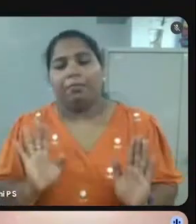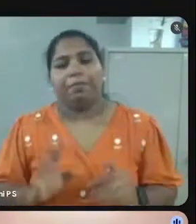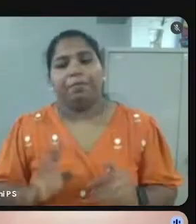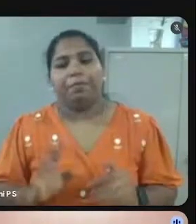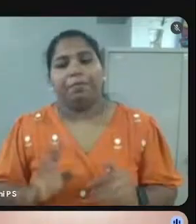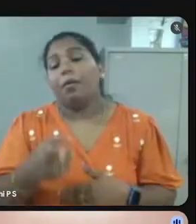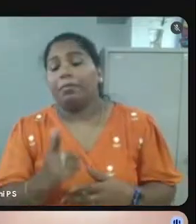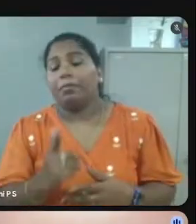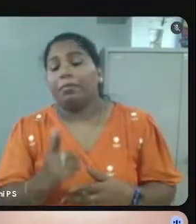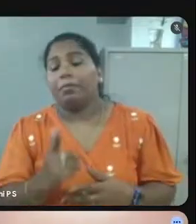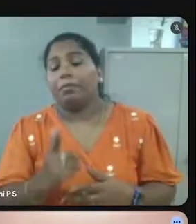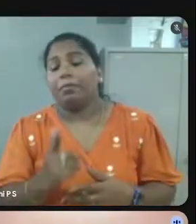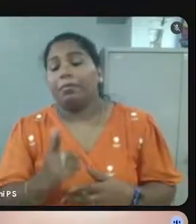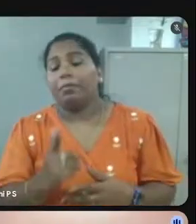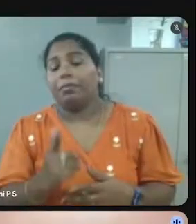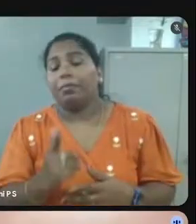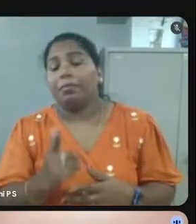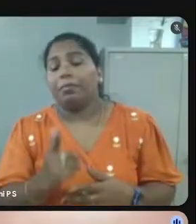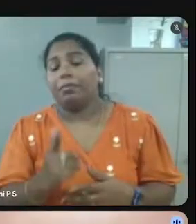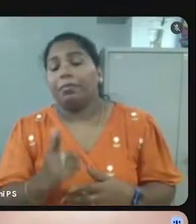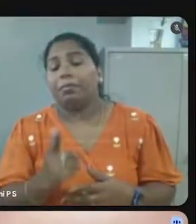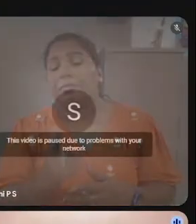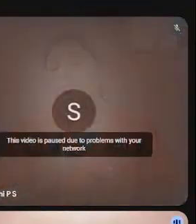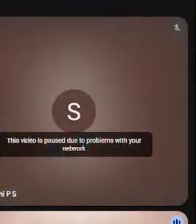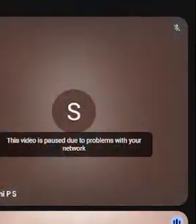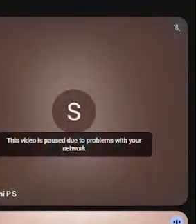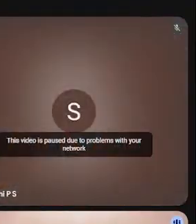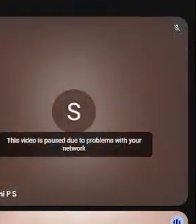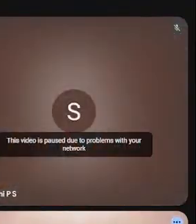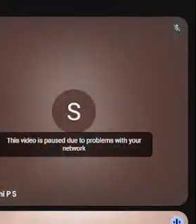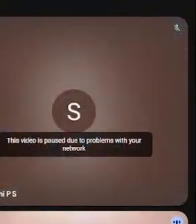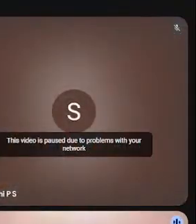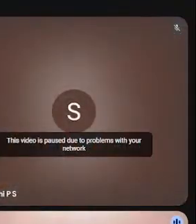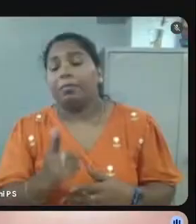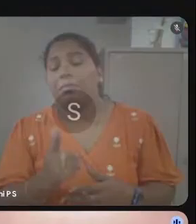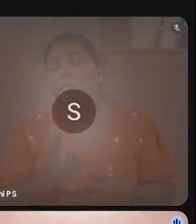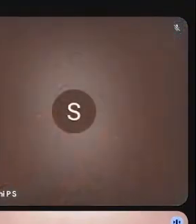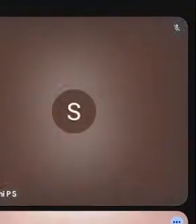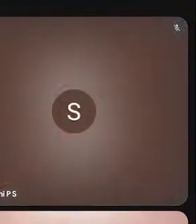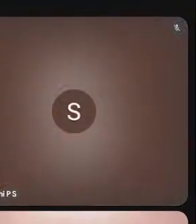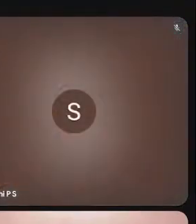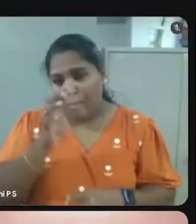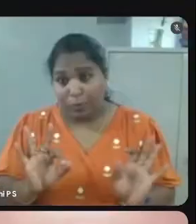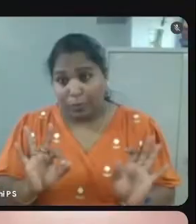ആക്ടിവിറ്റീസ് ഓഫ് ഡെയിലി ലിവിംഗ് തന്നെയാണ്. സെക്ഷുവൽ ആക്ടിവിറ്റി ഒരിക്കലും കുട്ടിയുടെ ഹെൽത്തിനെ അഫക്ട് ചെയ്യില്ല എന്നാണ് സാറ്